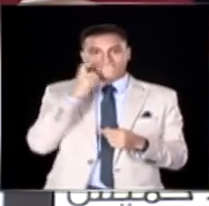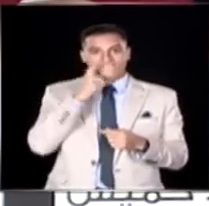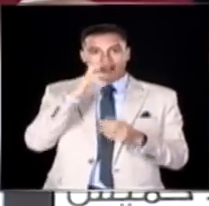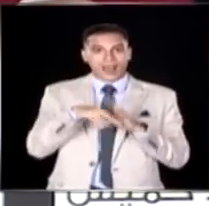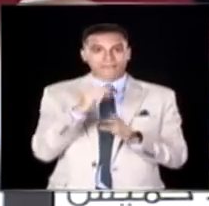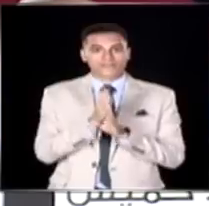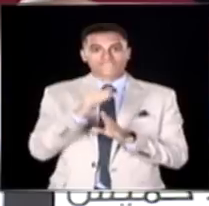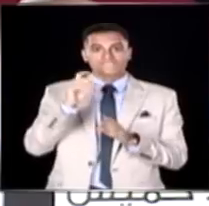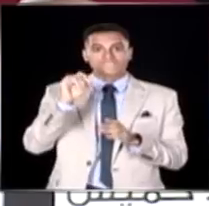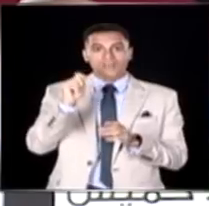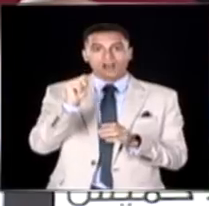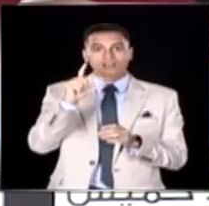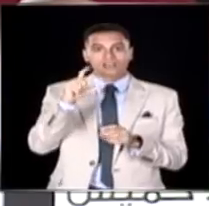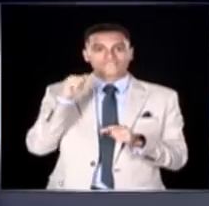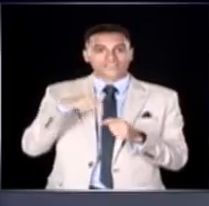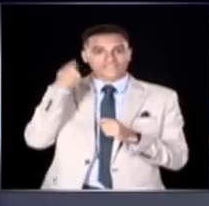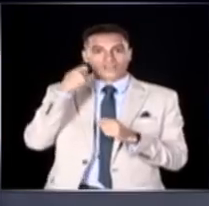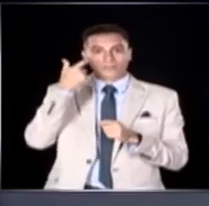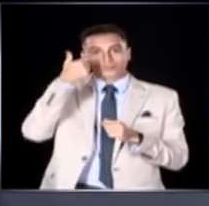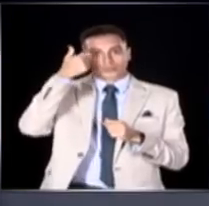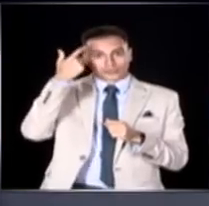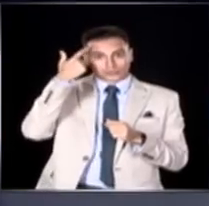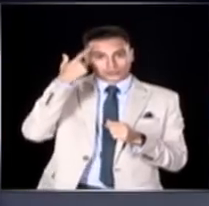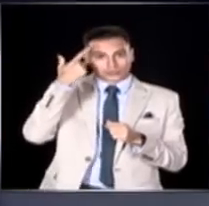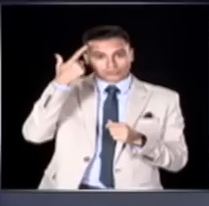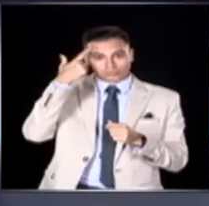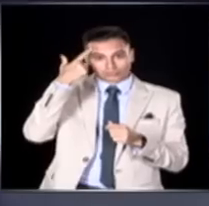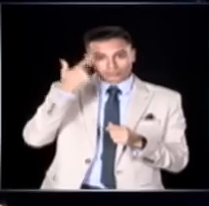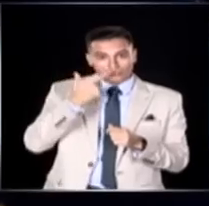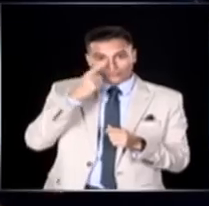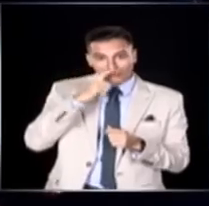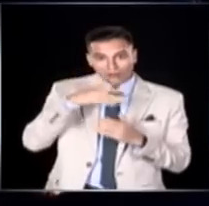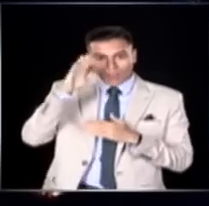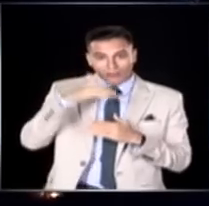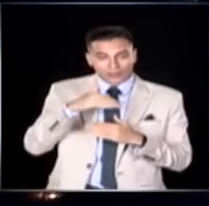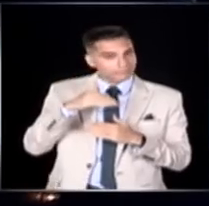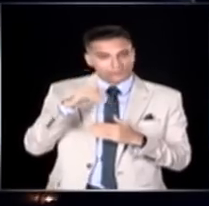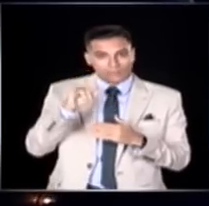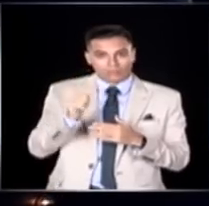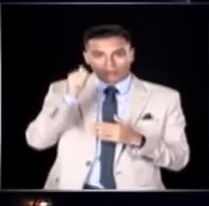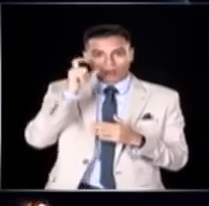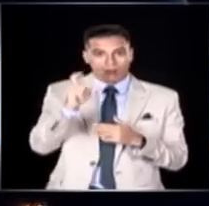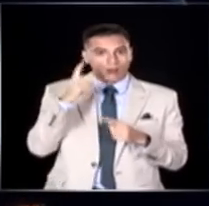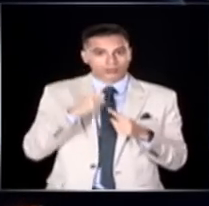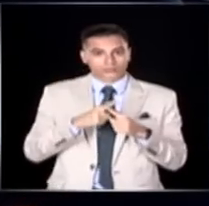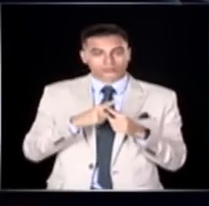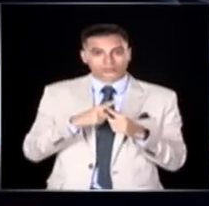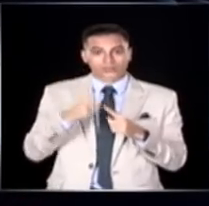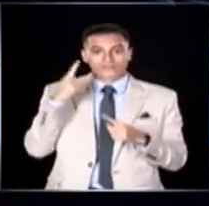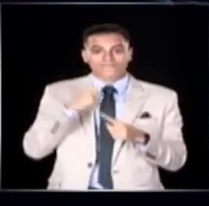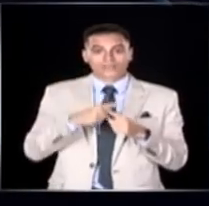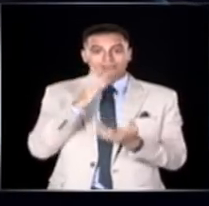بدور فضل في فيلم صعيدي رايح جاي؟ محمد رمضان. غلط. الثلج الجاف هو الحالة